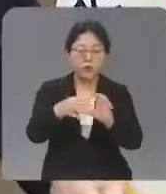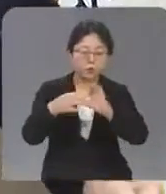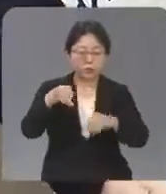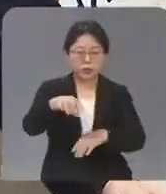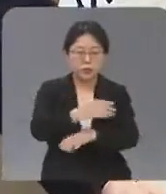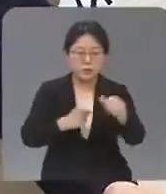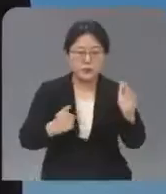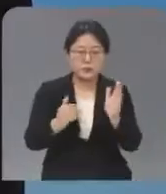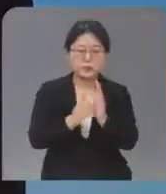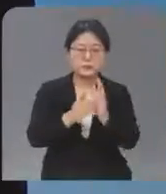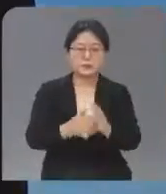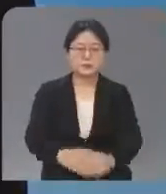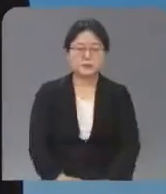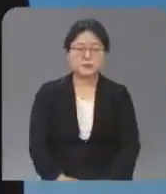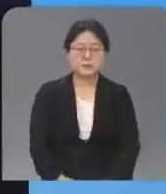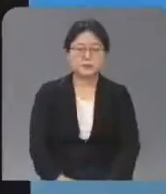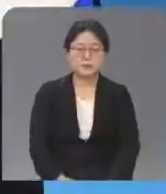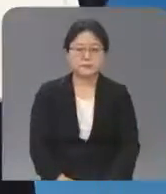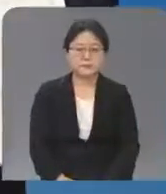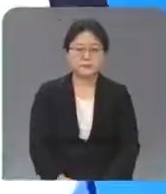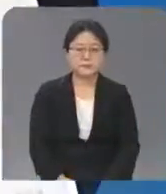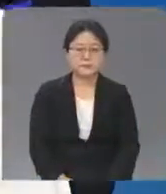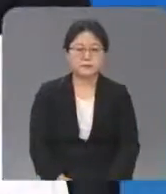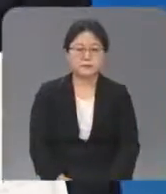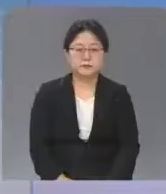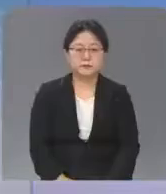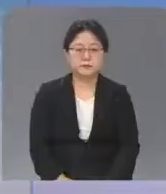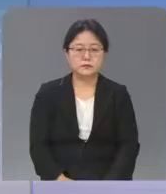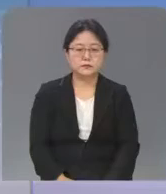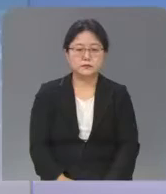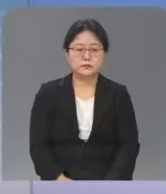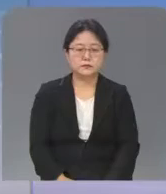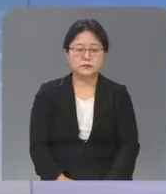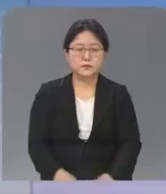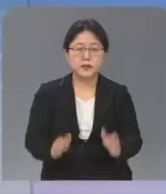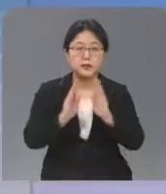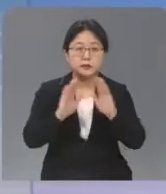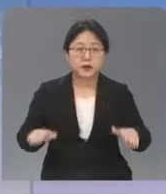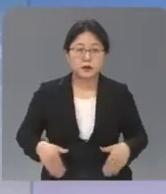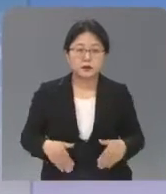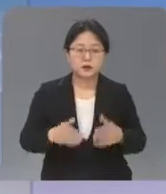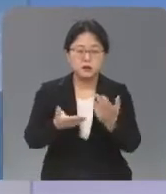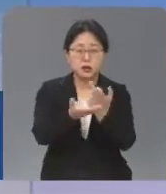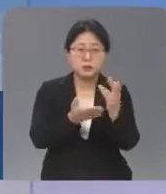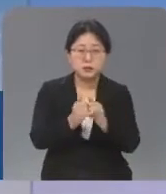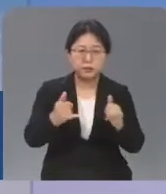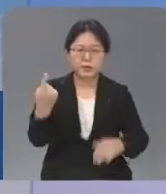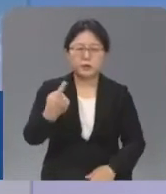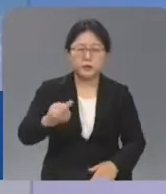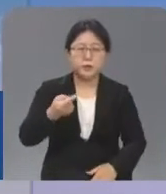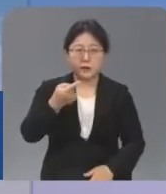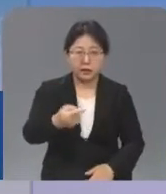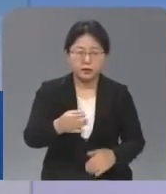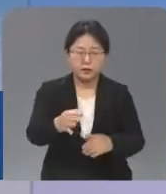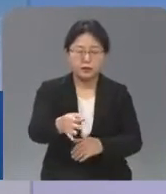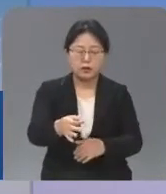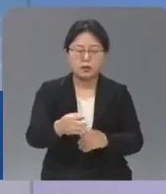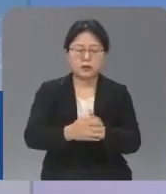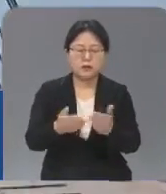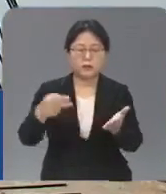2021-2022 시즌부터 리그에 참가한다고 밝혔습니다. 페퍼저축은행은 지난 4월 제7구단으로